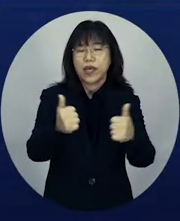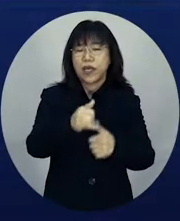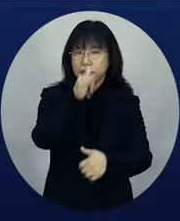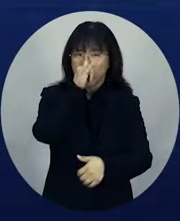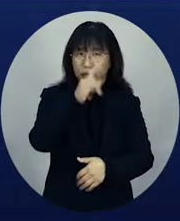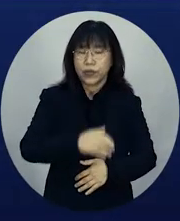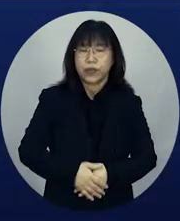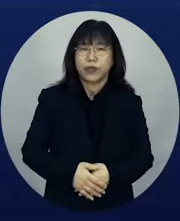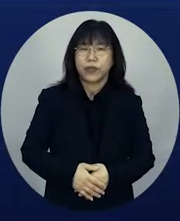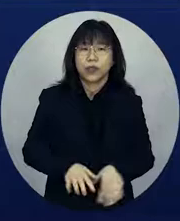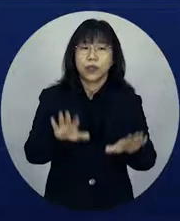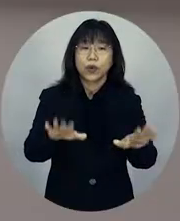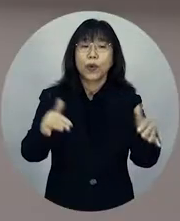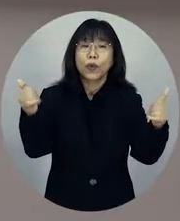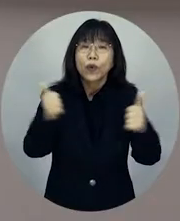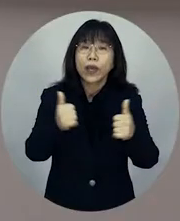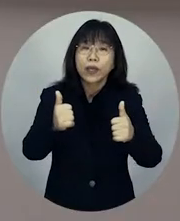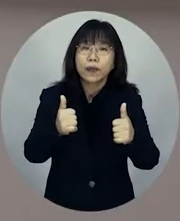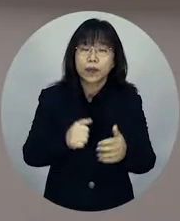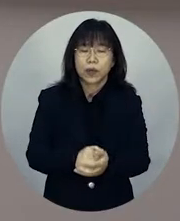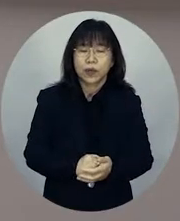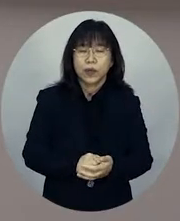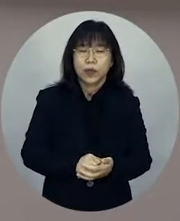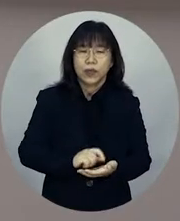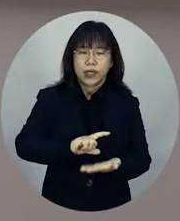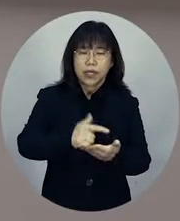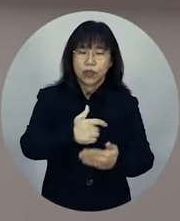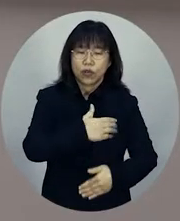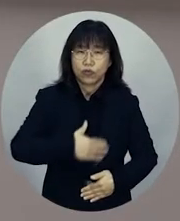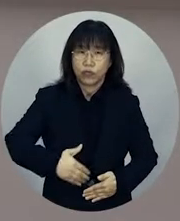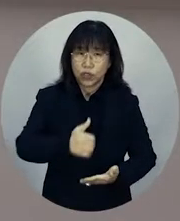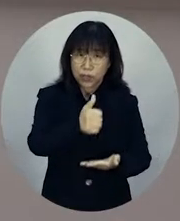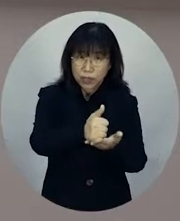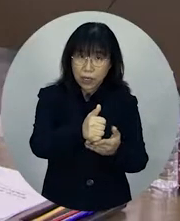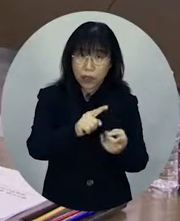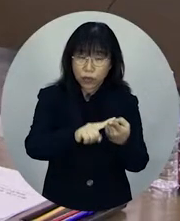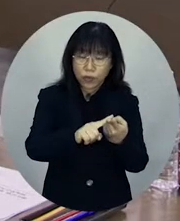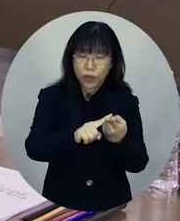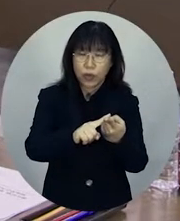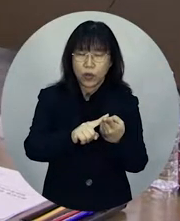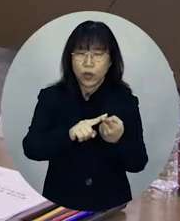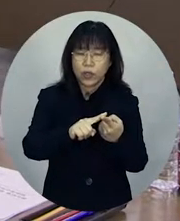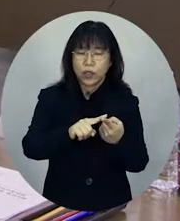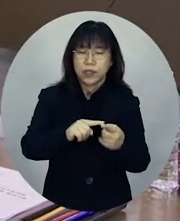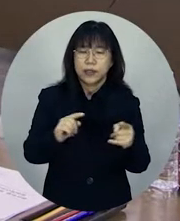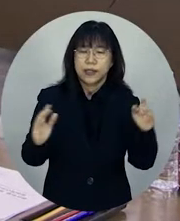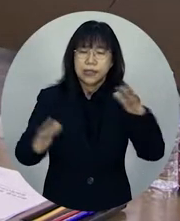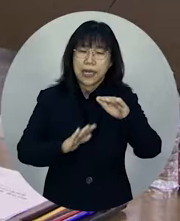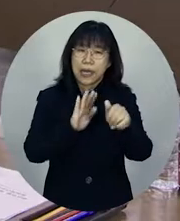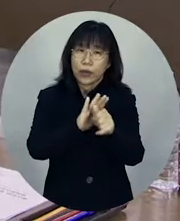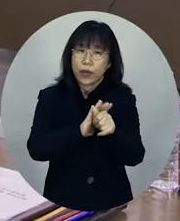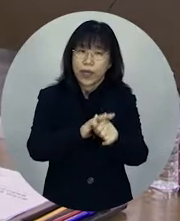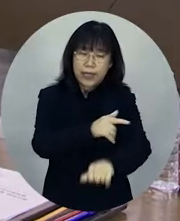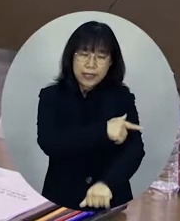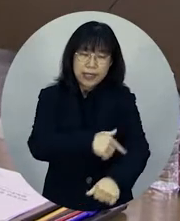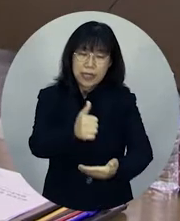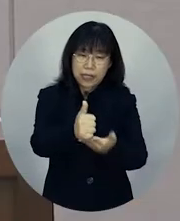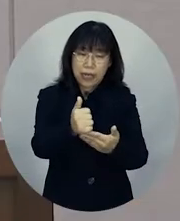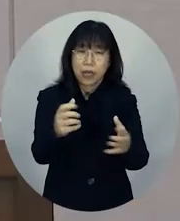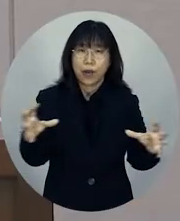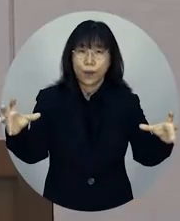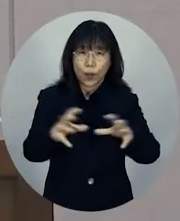열렸습니다 이번 회의에는 김태우 강서구청장과 송진수 강서구장학회 이사장 등